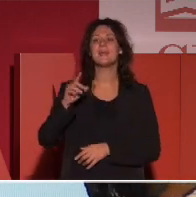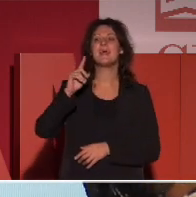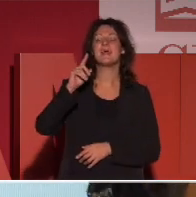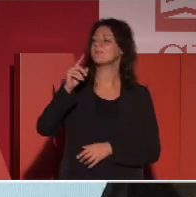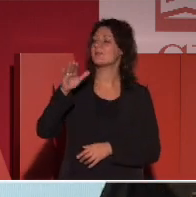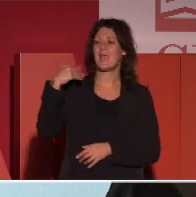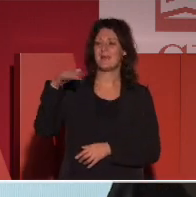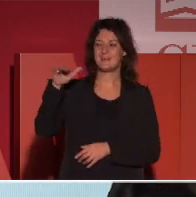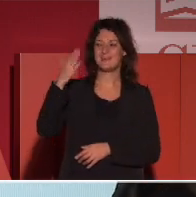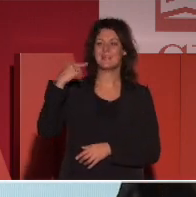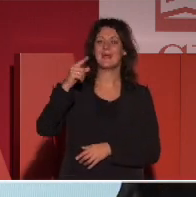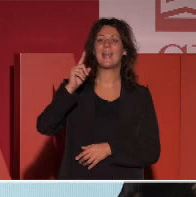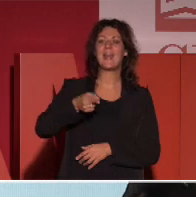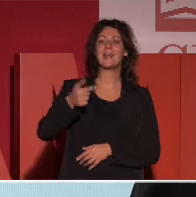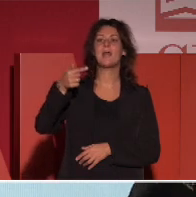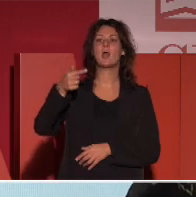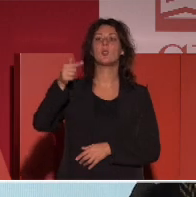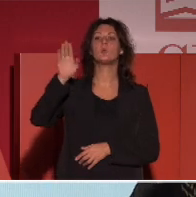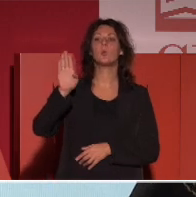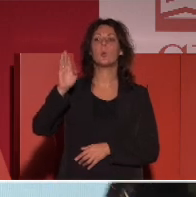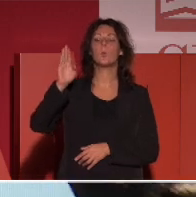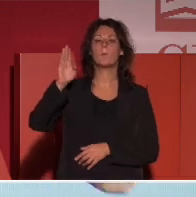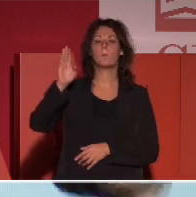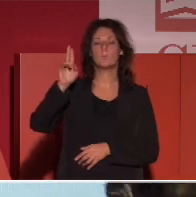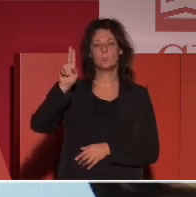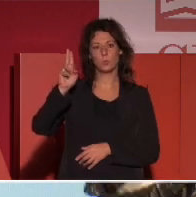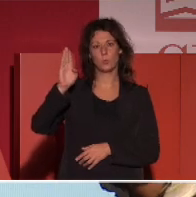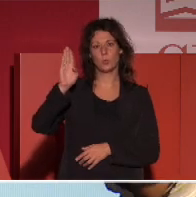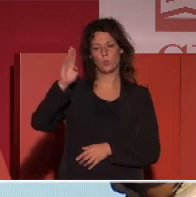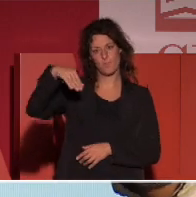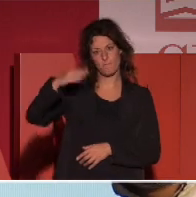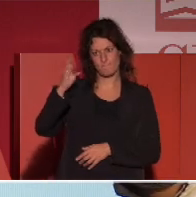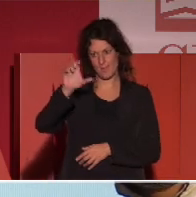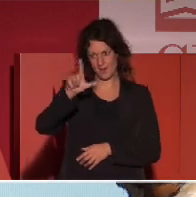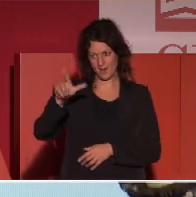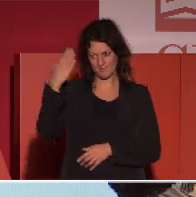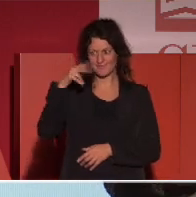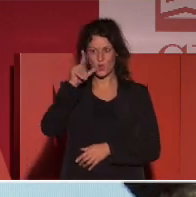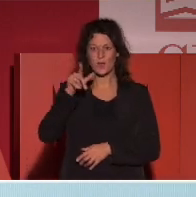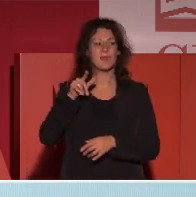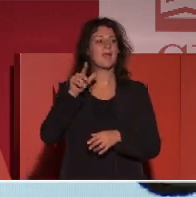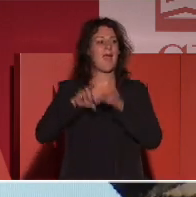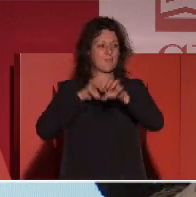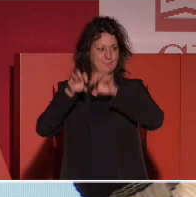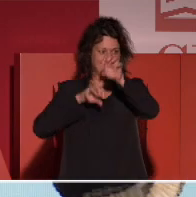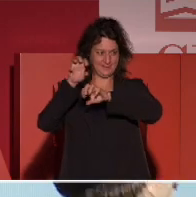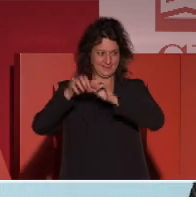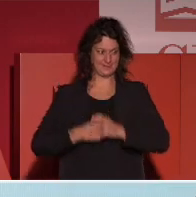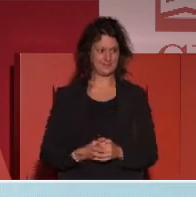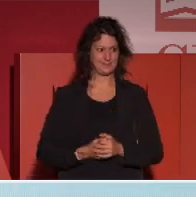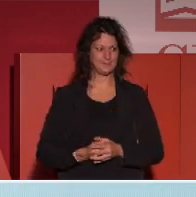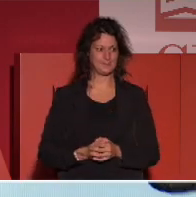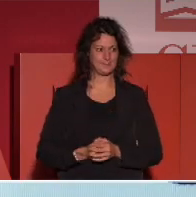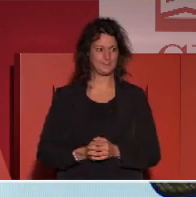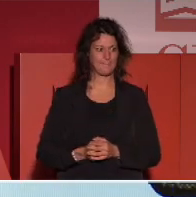sento un livello di aggressività e di rancore che mi sembra francamente fuori luogo la cosa che le sirin procede emma